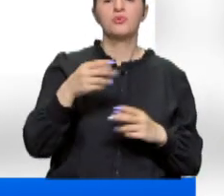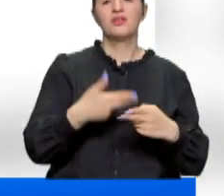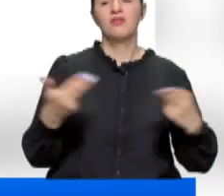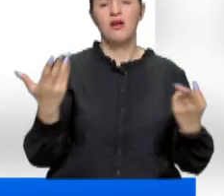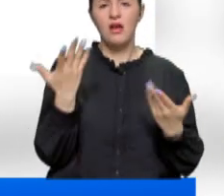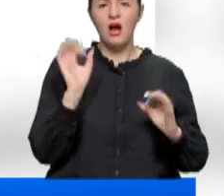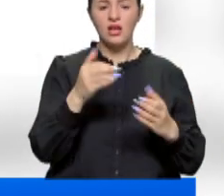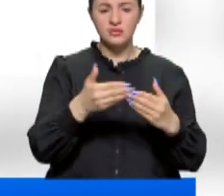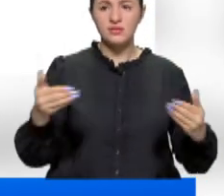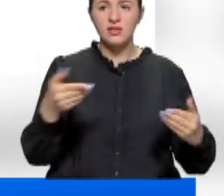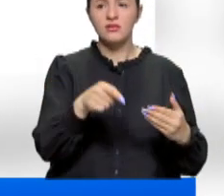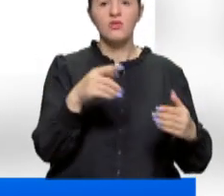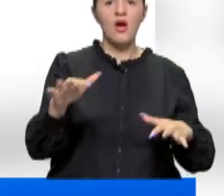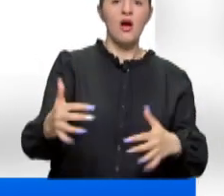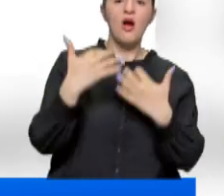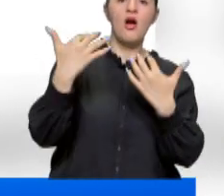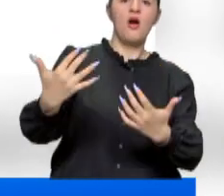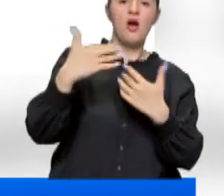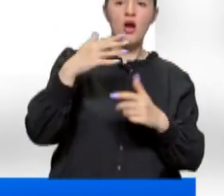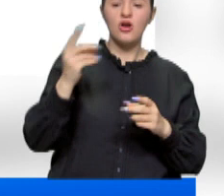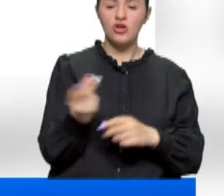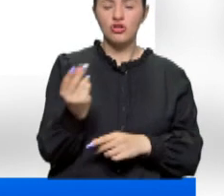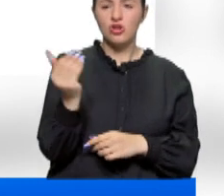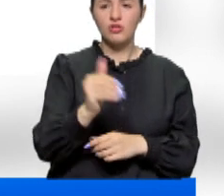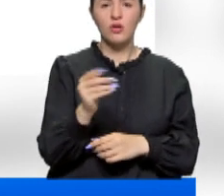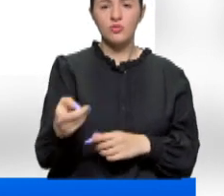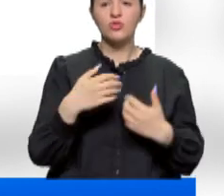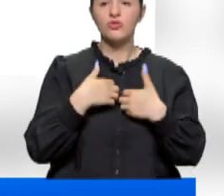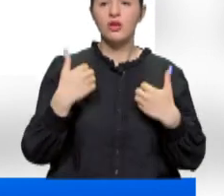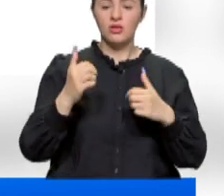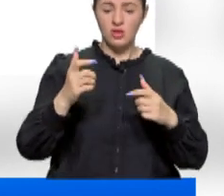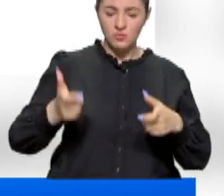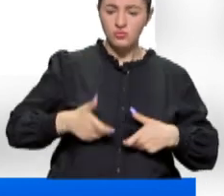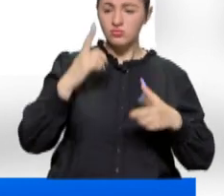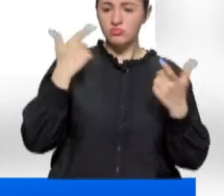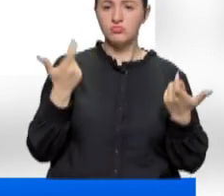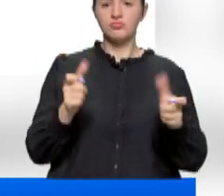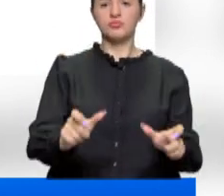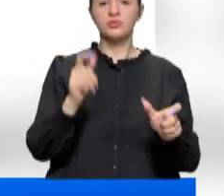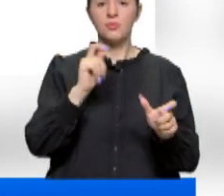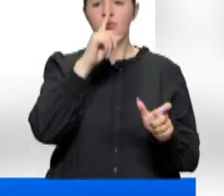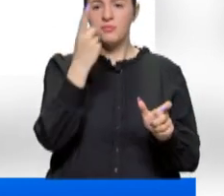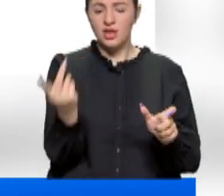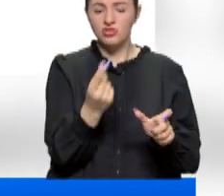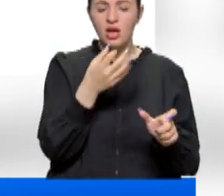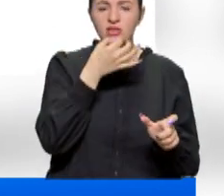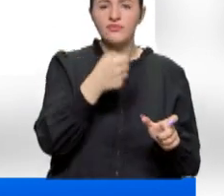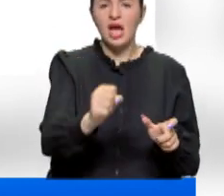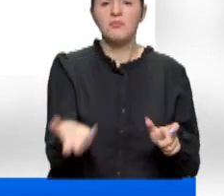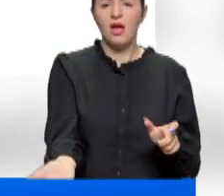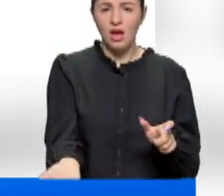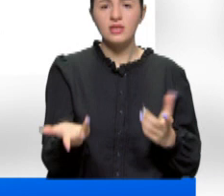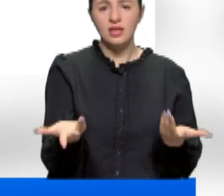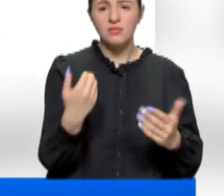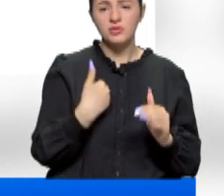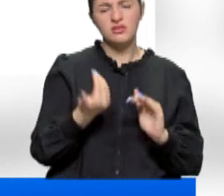Bırak bu hikayeleri hala sınırdan Akın Akın kaçaklar geliyor Güvenlik güçleri teyakkuza geçir ve sınırdan Tekbir kaçan geçmesine İzin